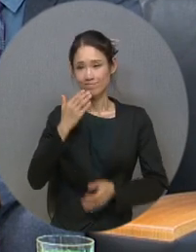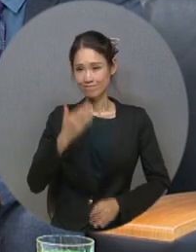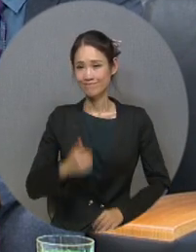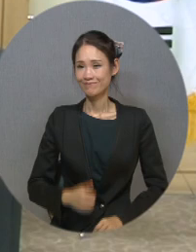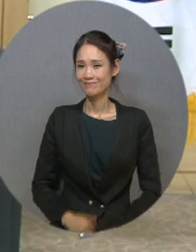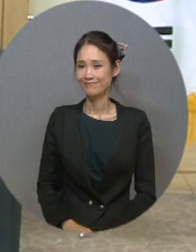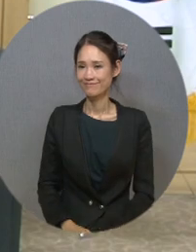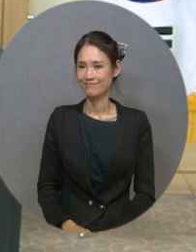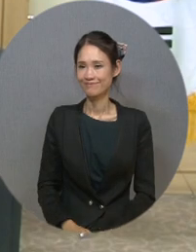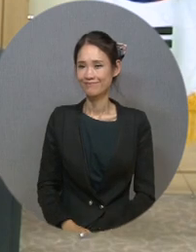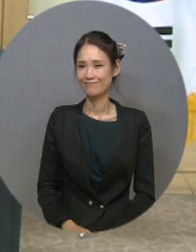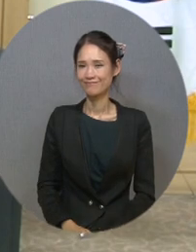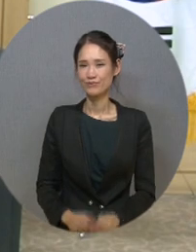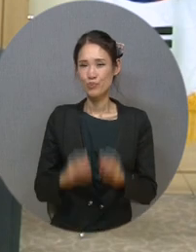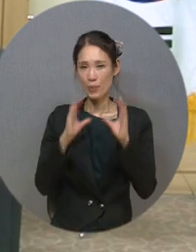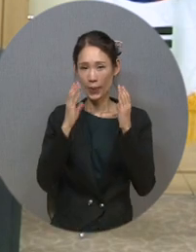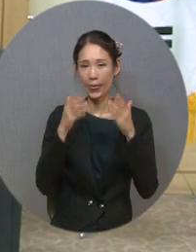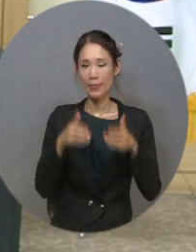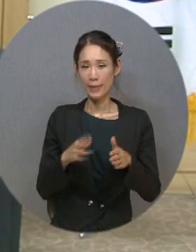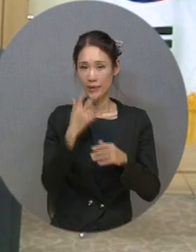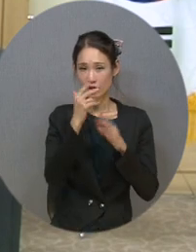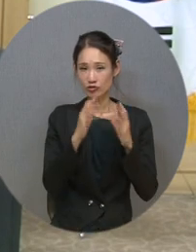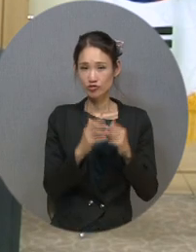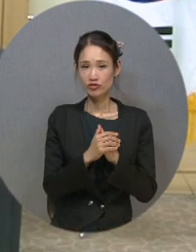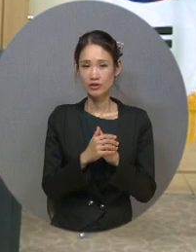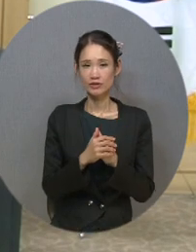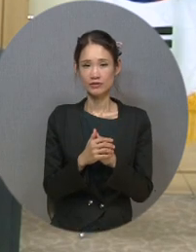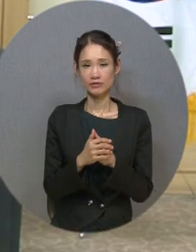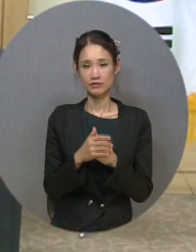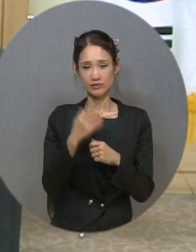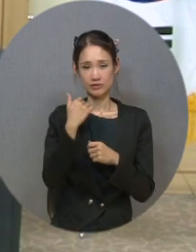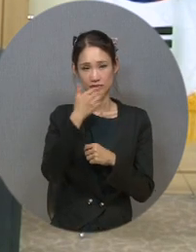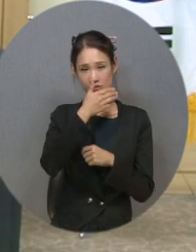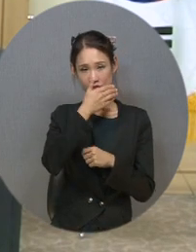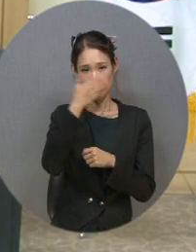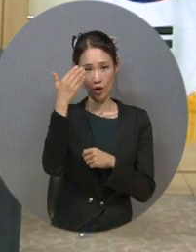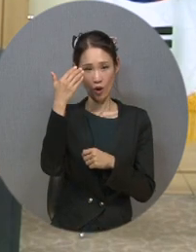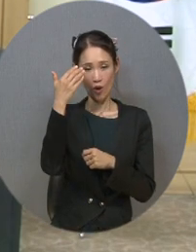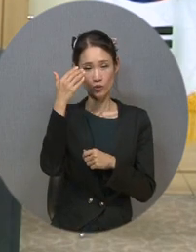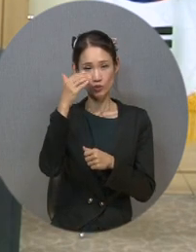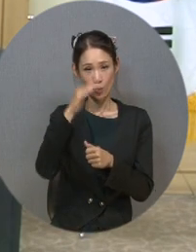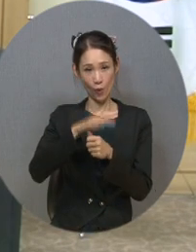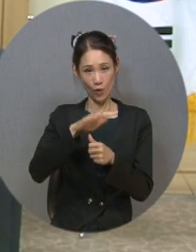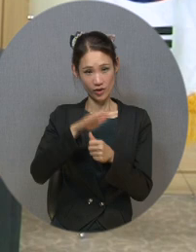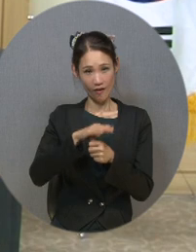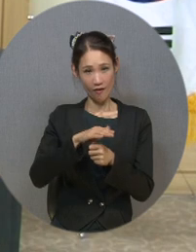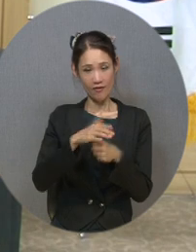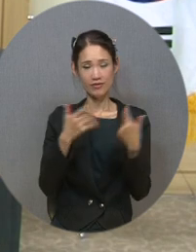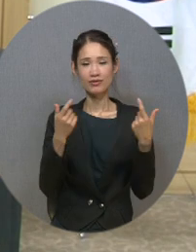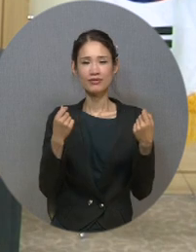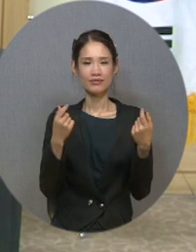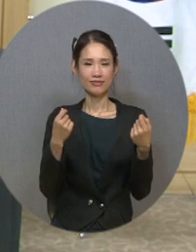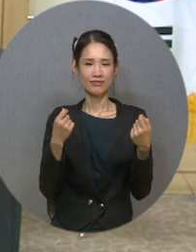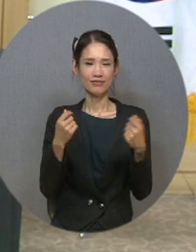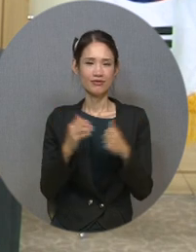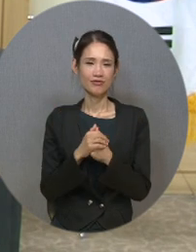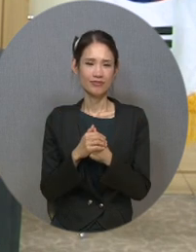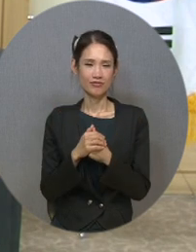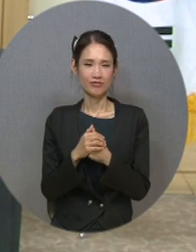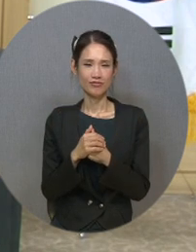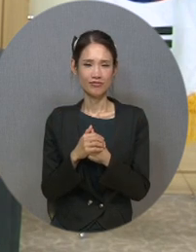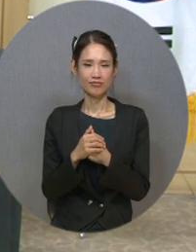합니다. 태아기, 영아기, 유아기, 뭐 청소년기 해가지고 이렇게 하다가 보면 우리